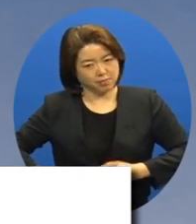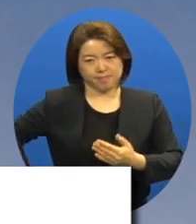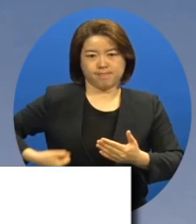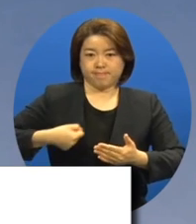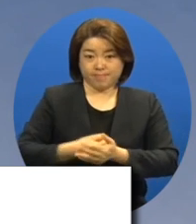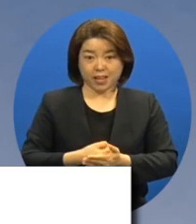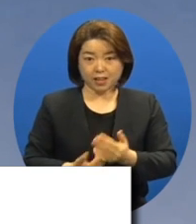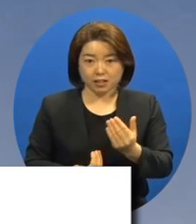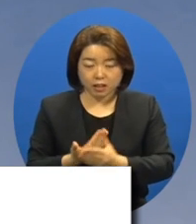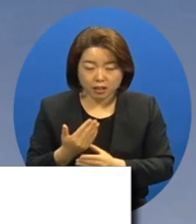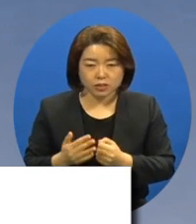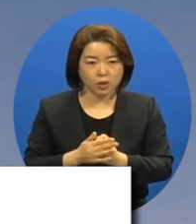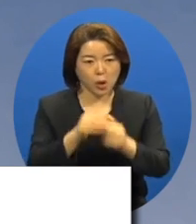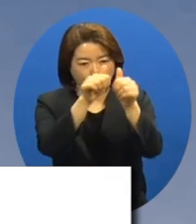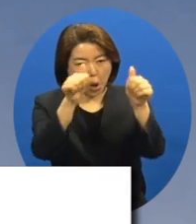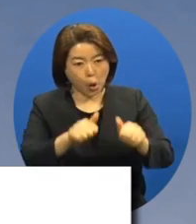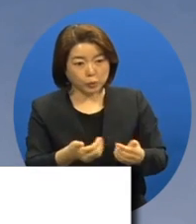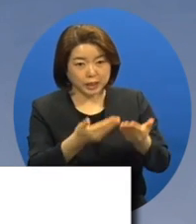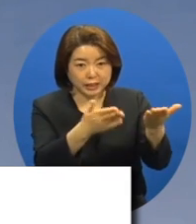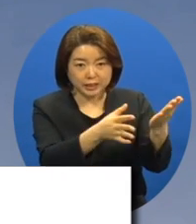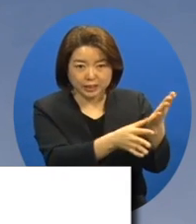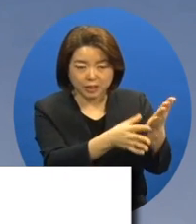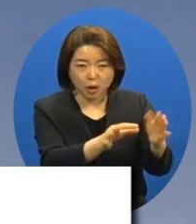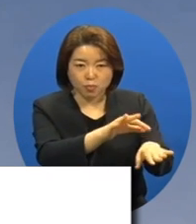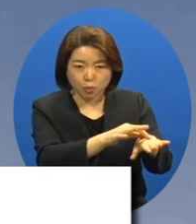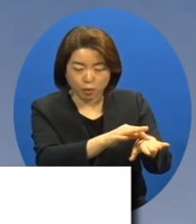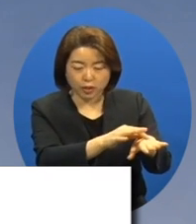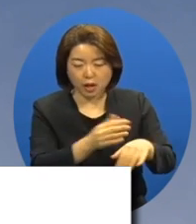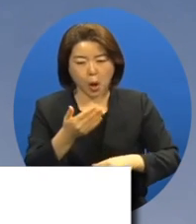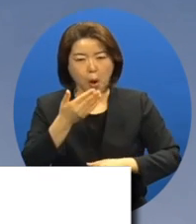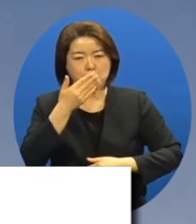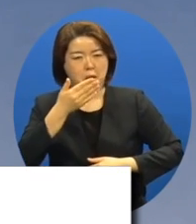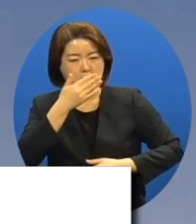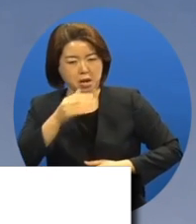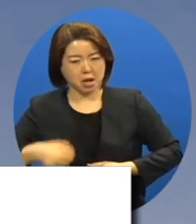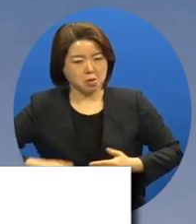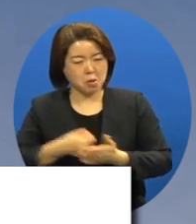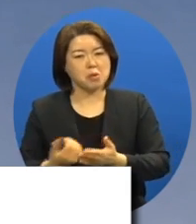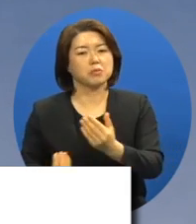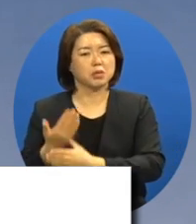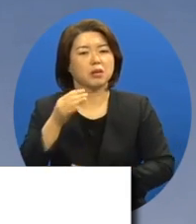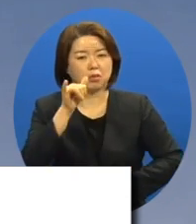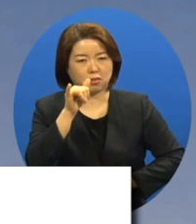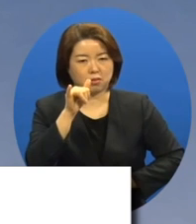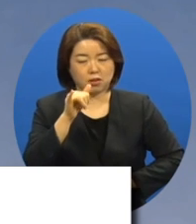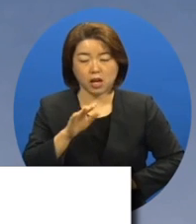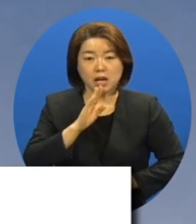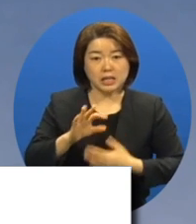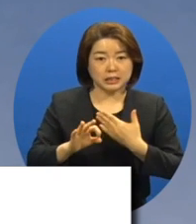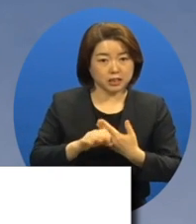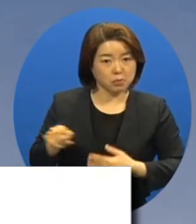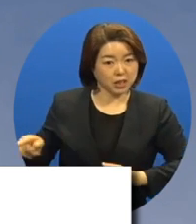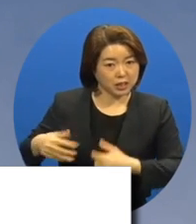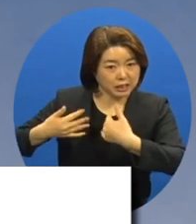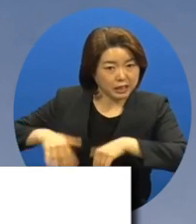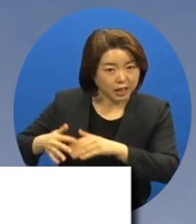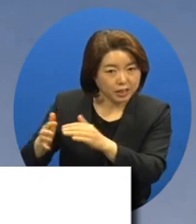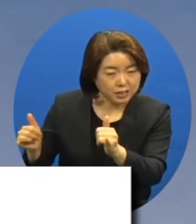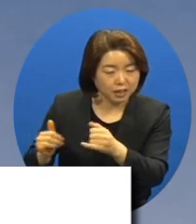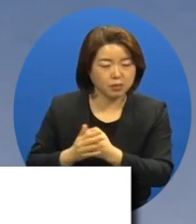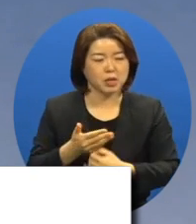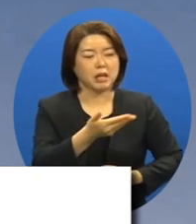생겨서 우상에게 바친 고기를 먹게 되지 않겠습니까 그러면 그 약한 사람은